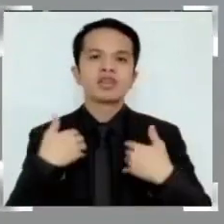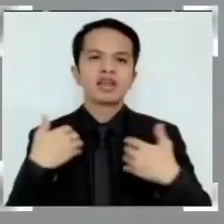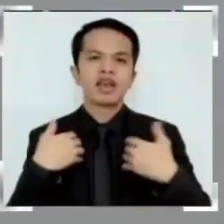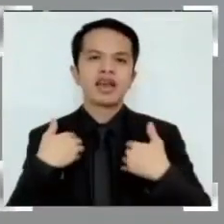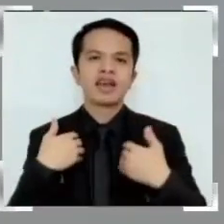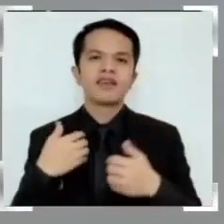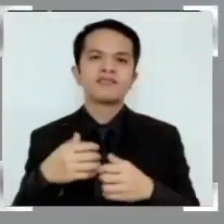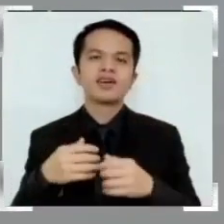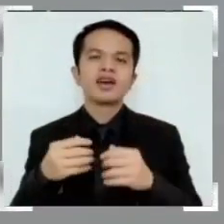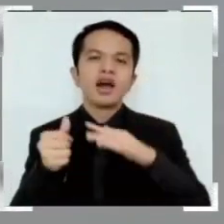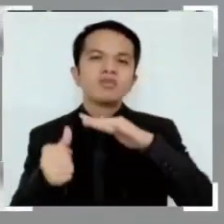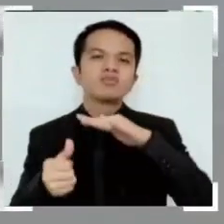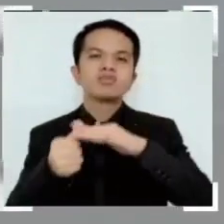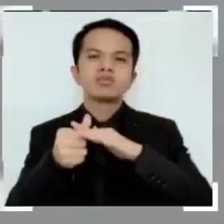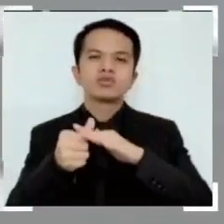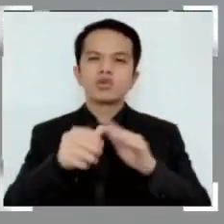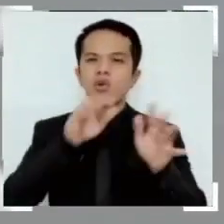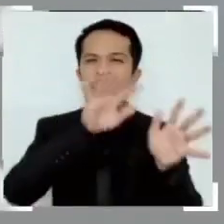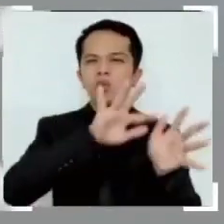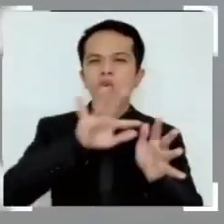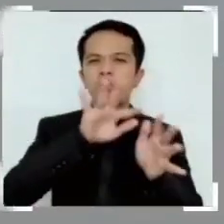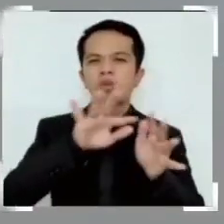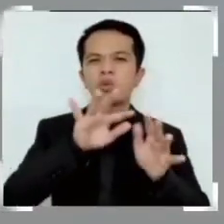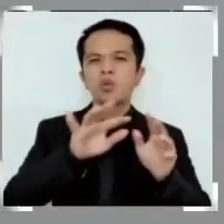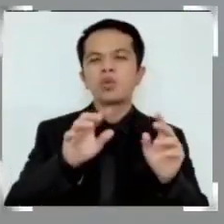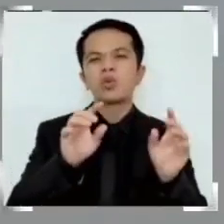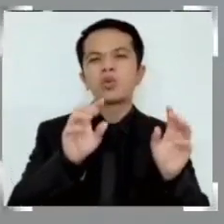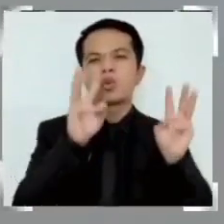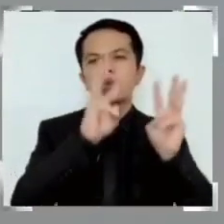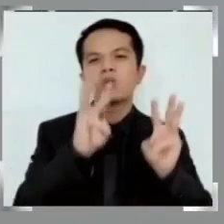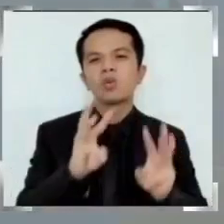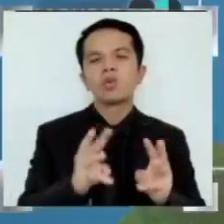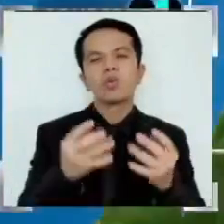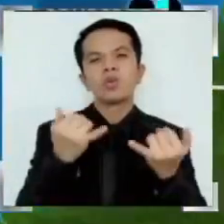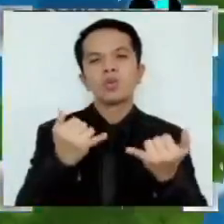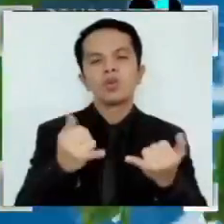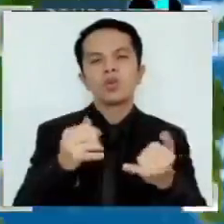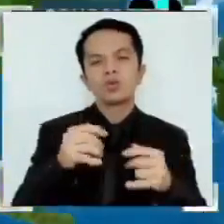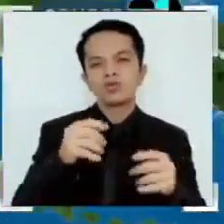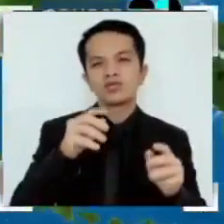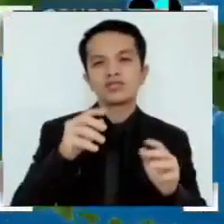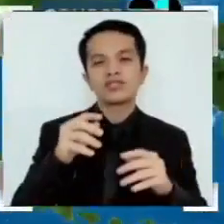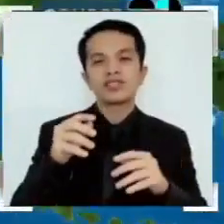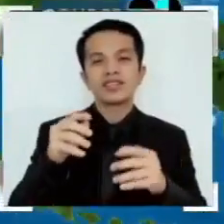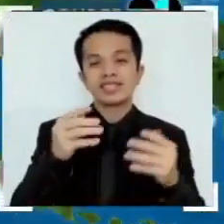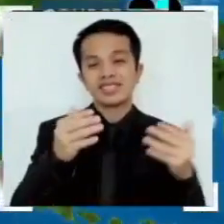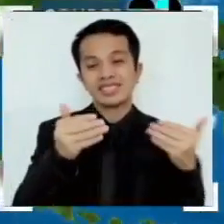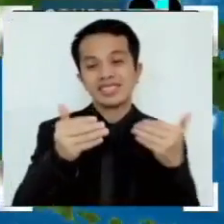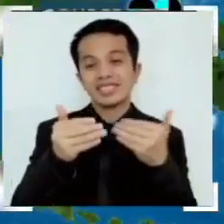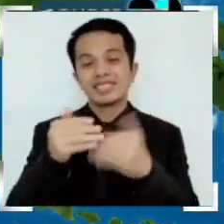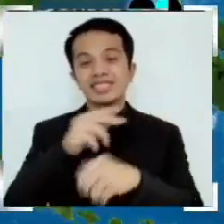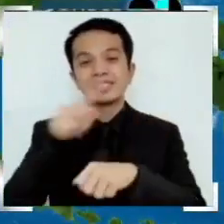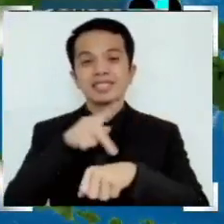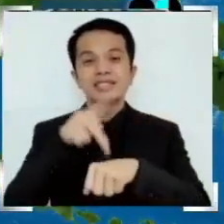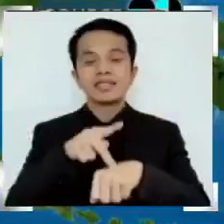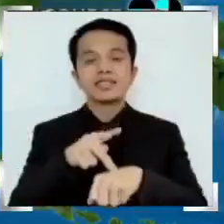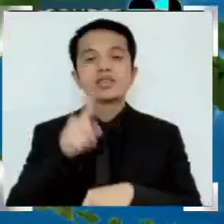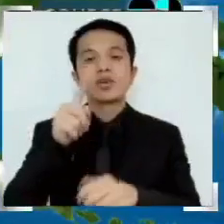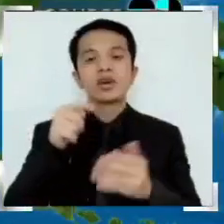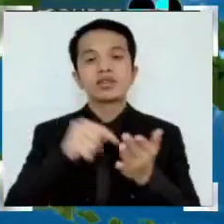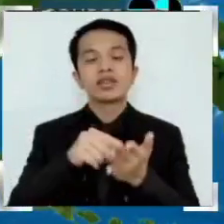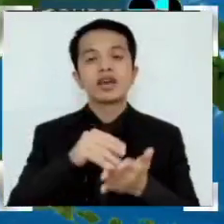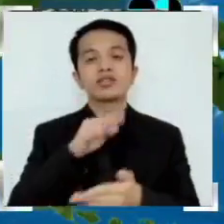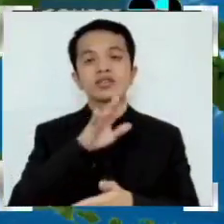at namataan sa labas ng Philippine Area of Responsibility. Sa layong 1,550 kilometers silangan ng